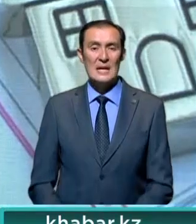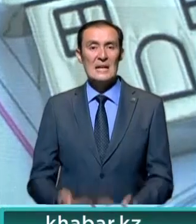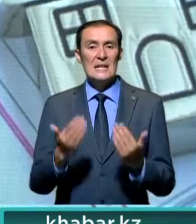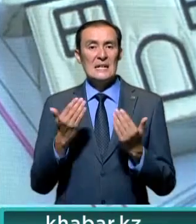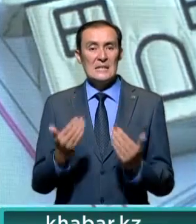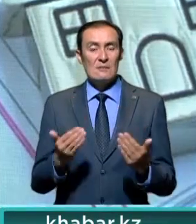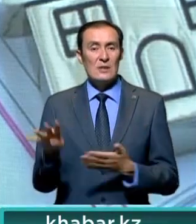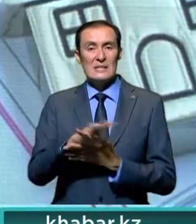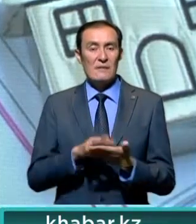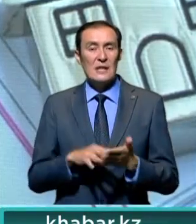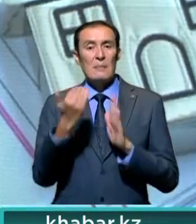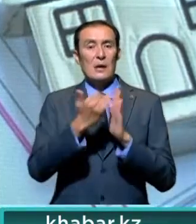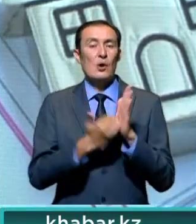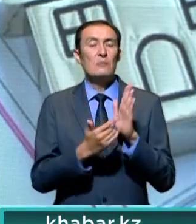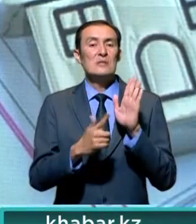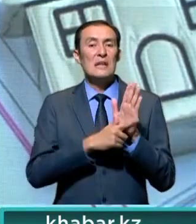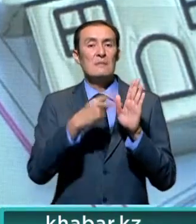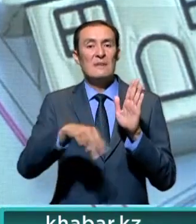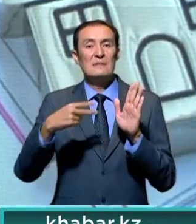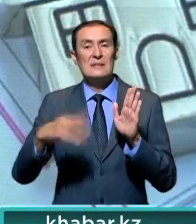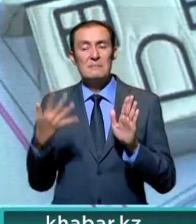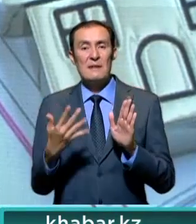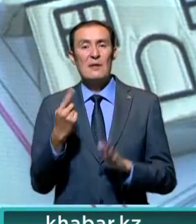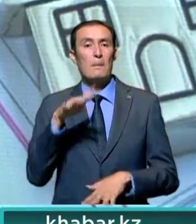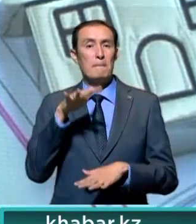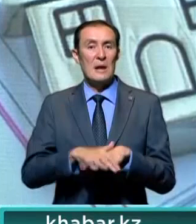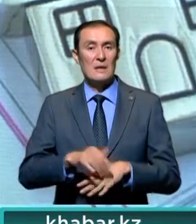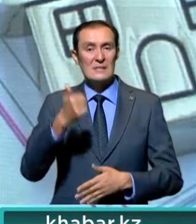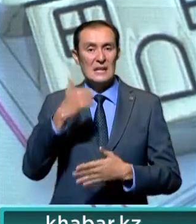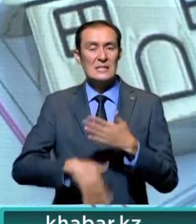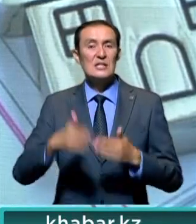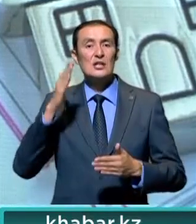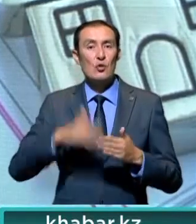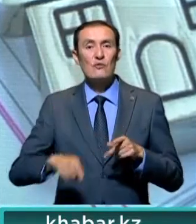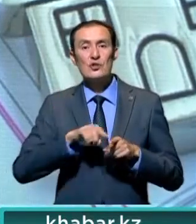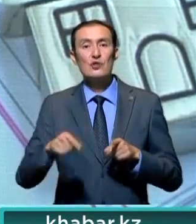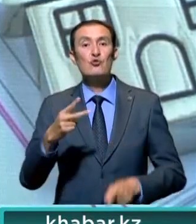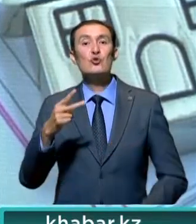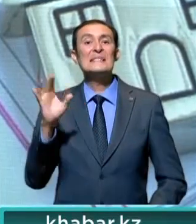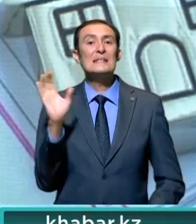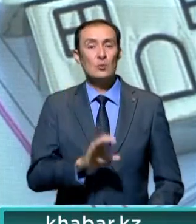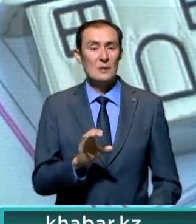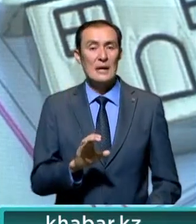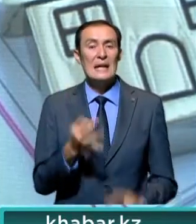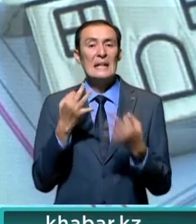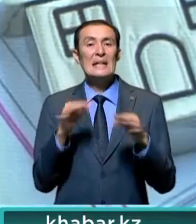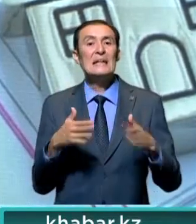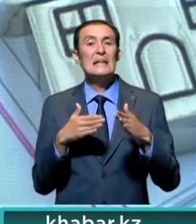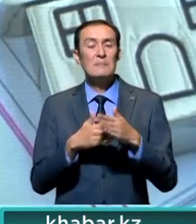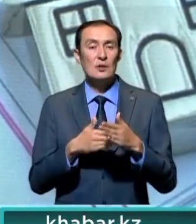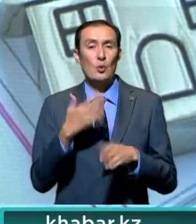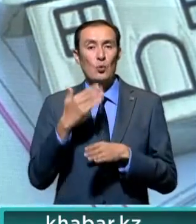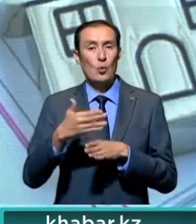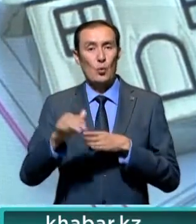Сегодня прием заявок на программу 7-20-25 в одном из банков столицы завершился в течение 2 секунд. Лимит, выделяемый государством